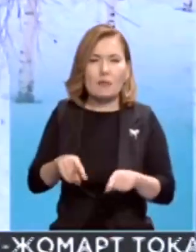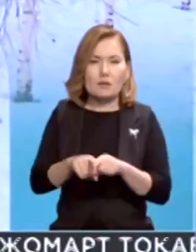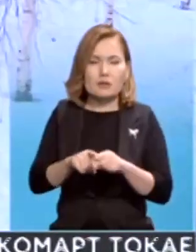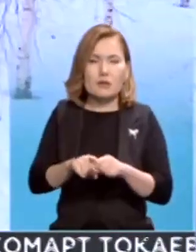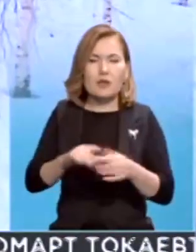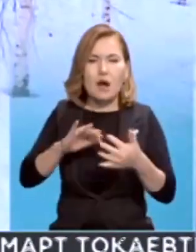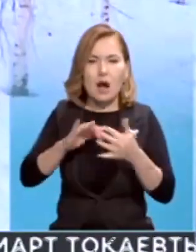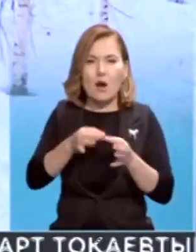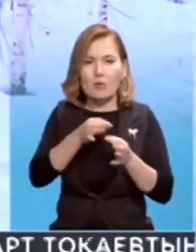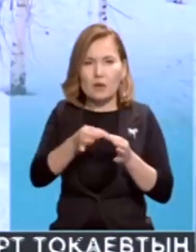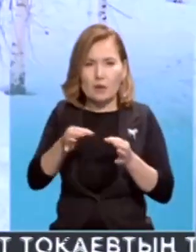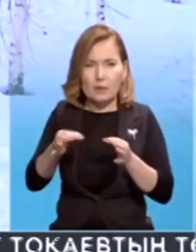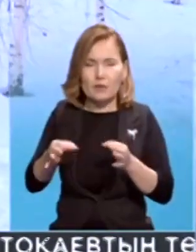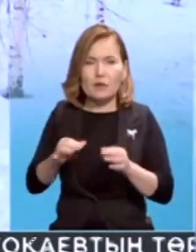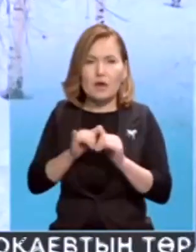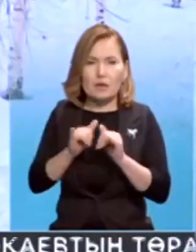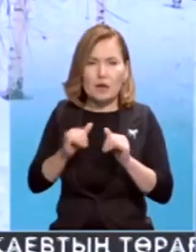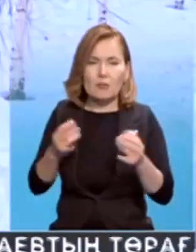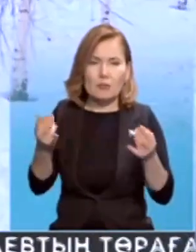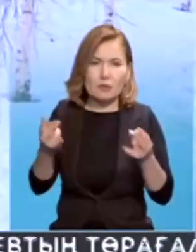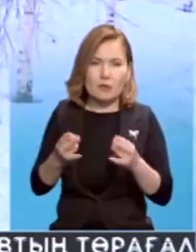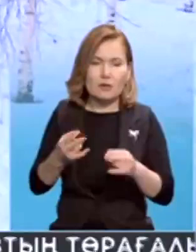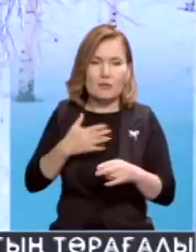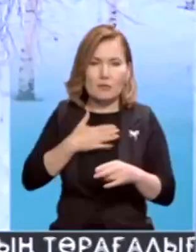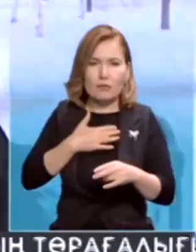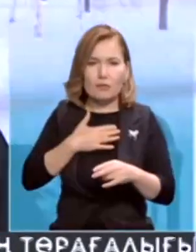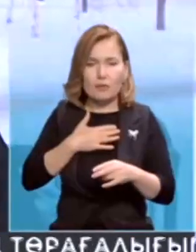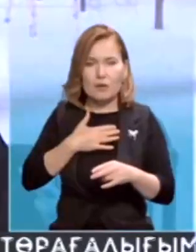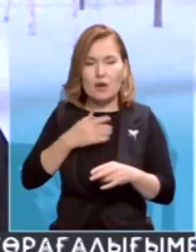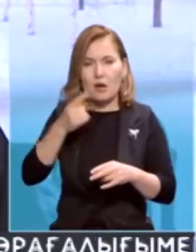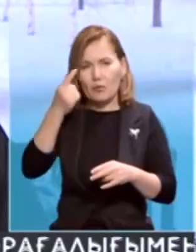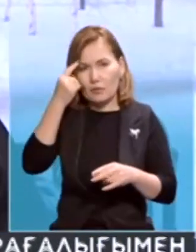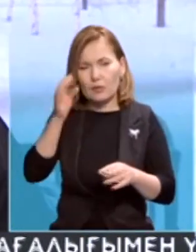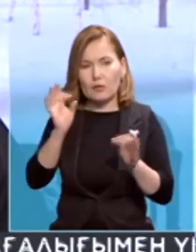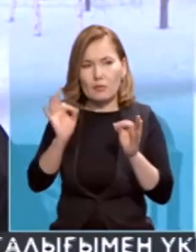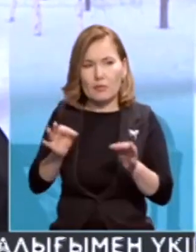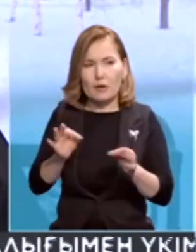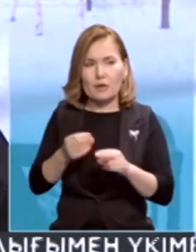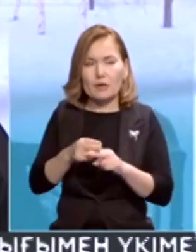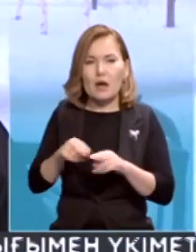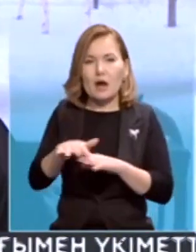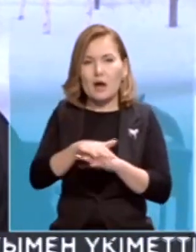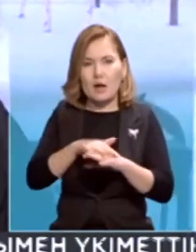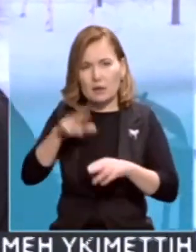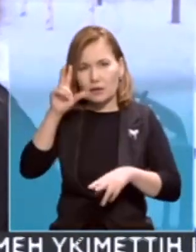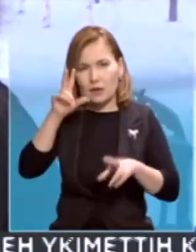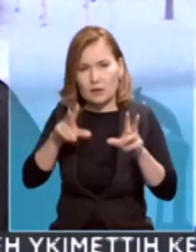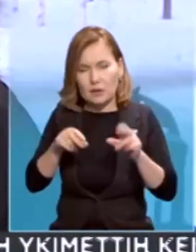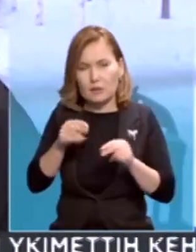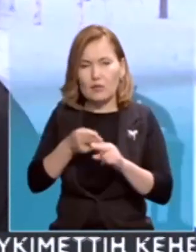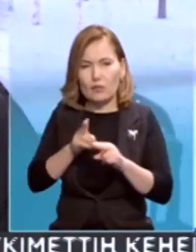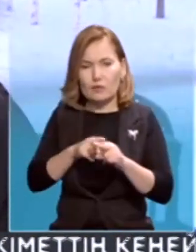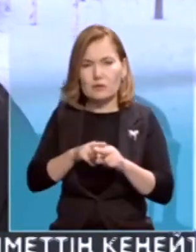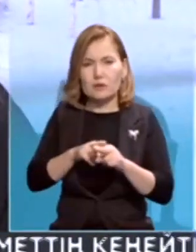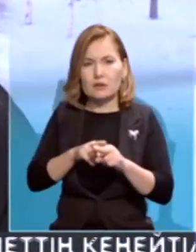сол ауыл аймақтарында дамып жүре берген солай жақсы. Халықтың бәрі сенім артып жатыр. Сол сенімге